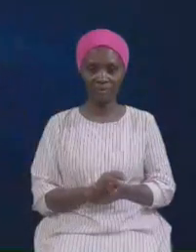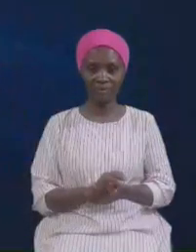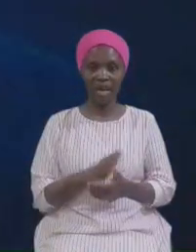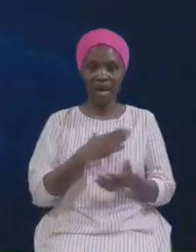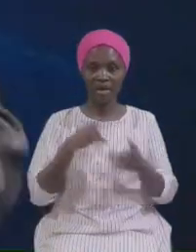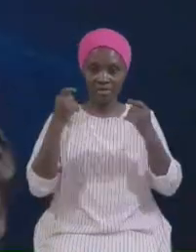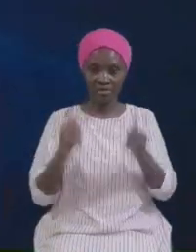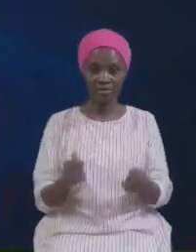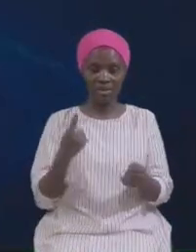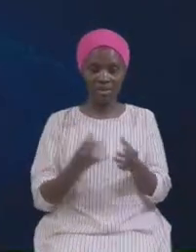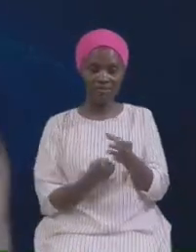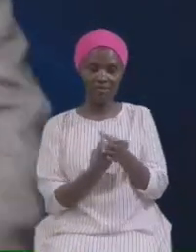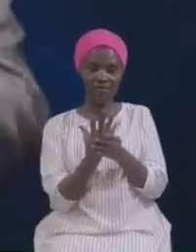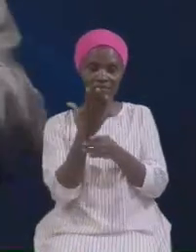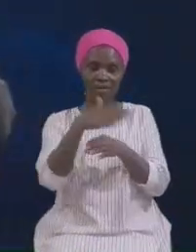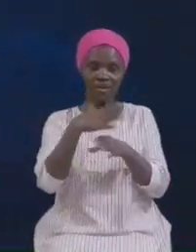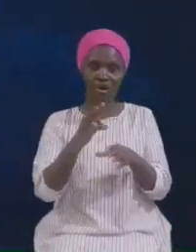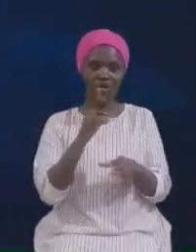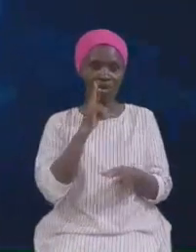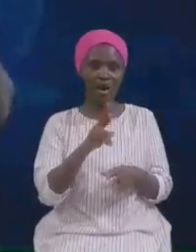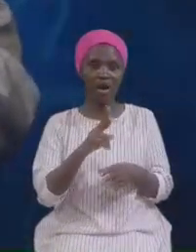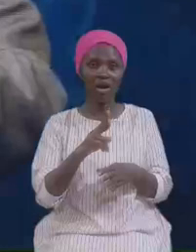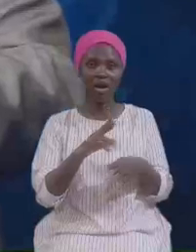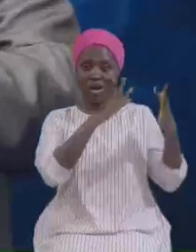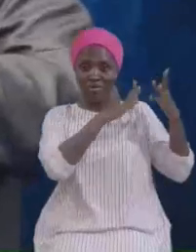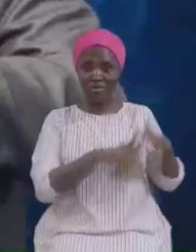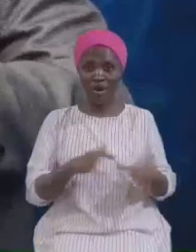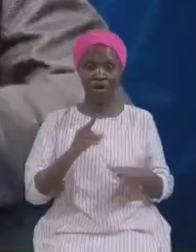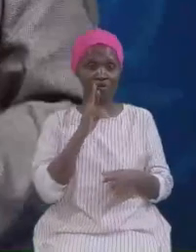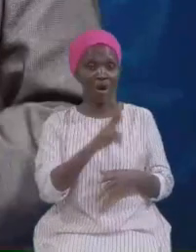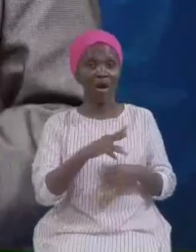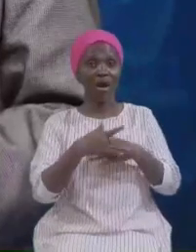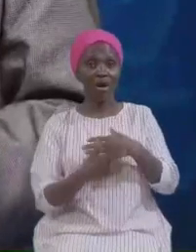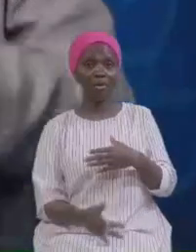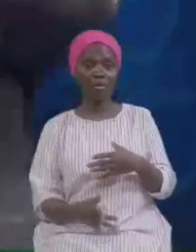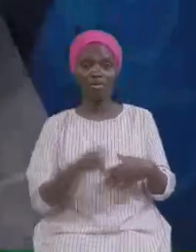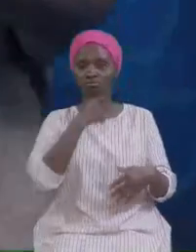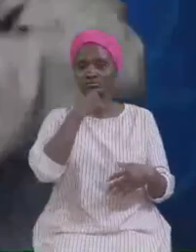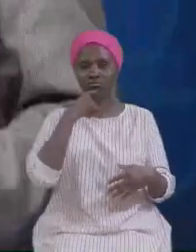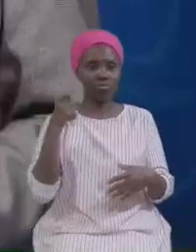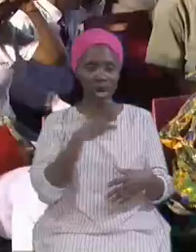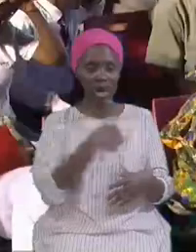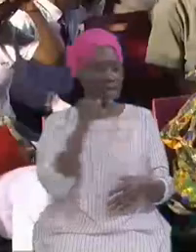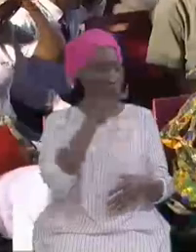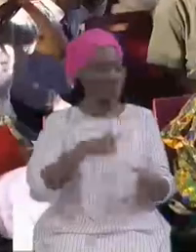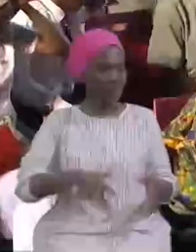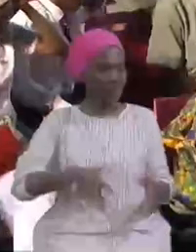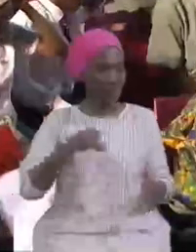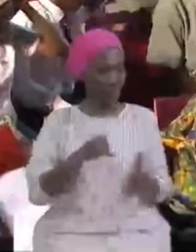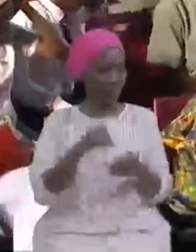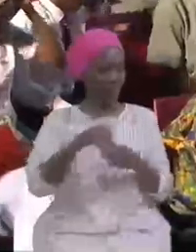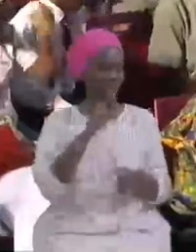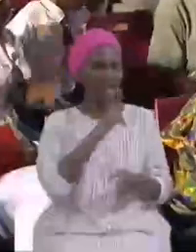même instant, la perte de sang s'arrêta et elle sentit dans son corps. Tu vas le sentir dans